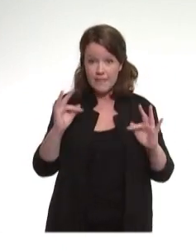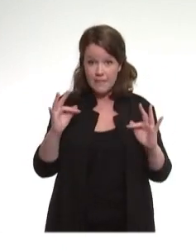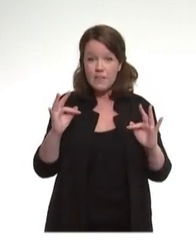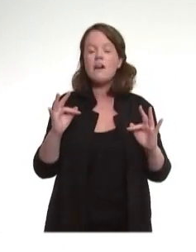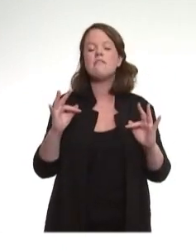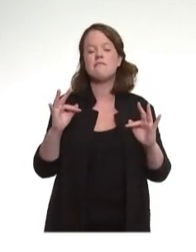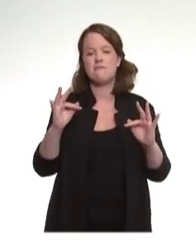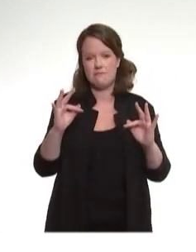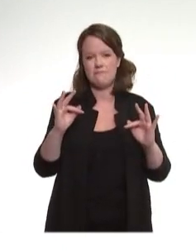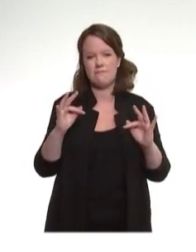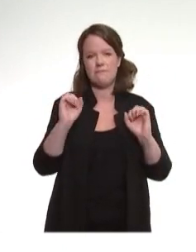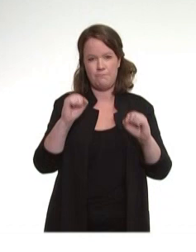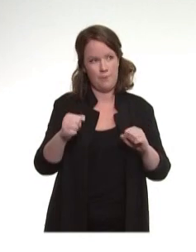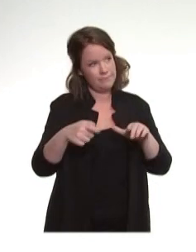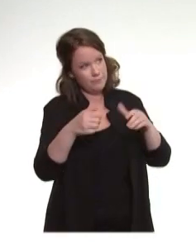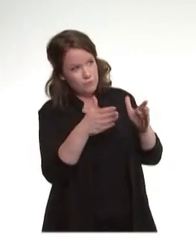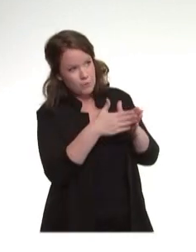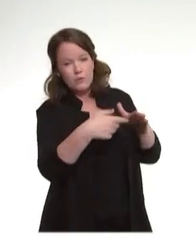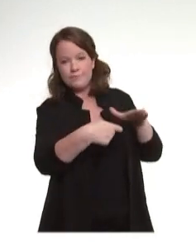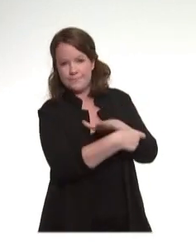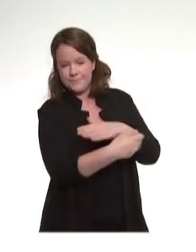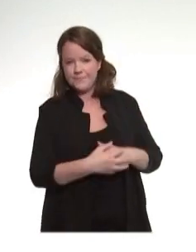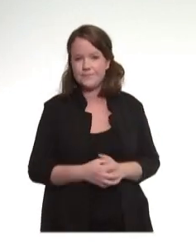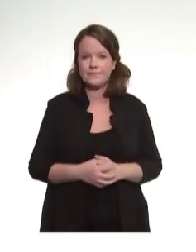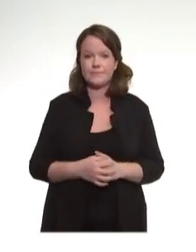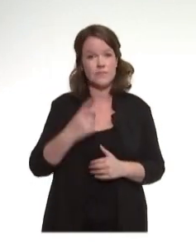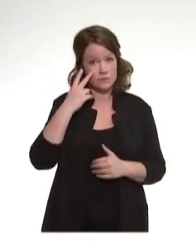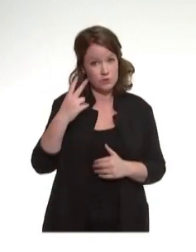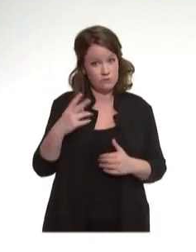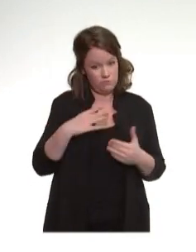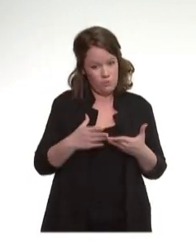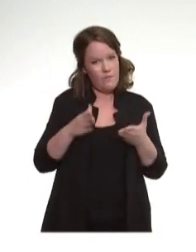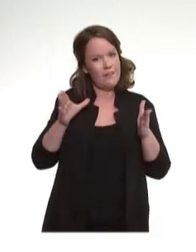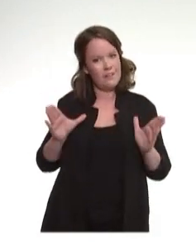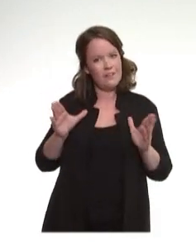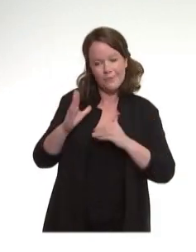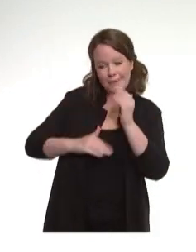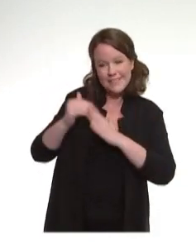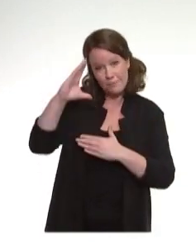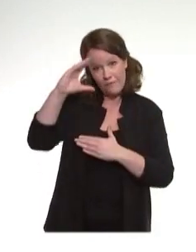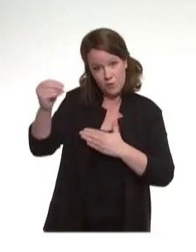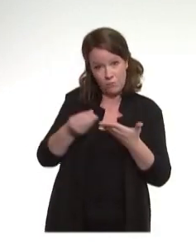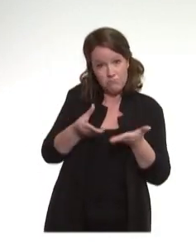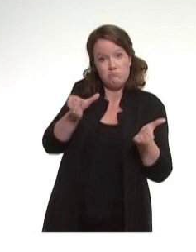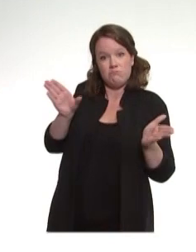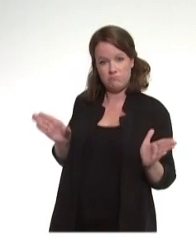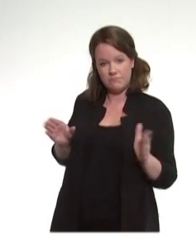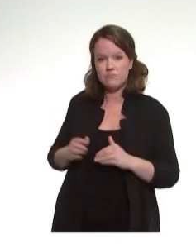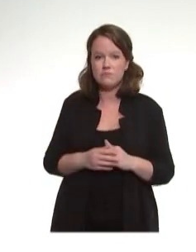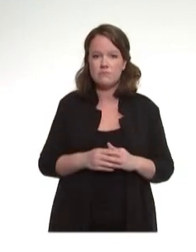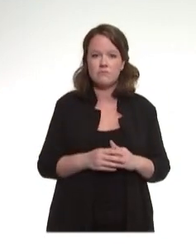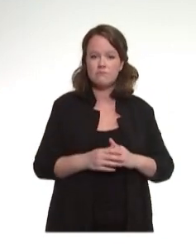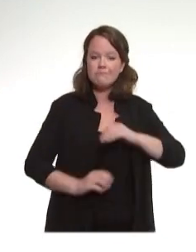profondes nous élargissons le nombre de bénéficiaires de ce fonds de solidarité nous le portons aux entreprises jusqu'à